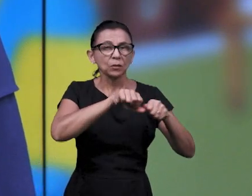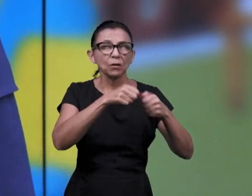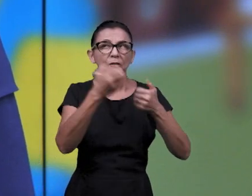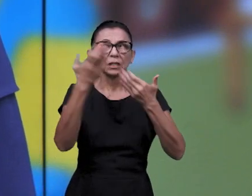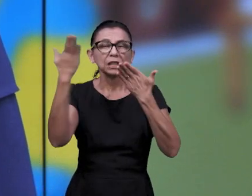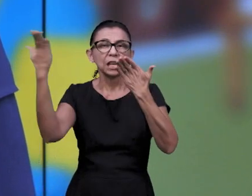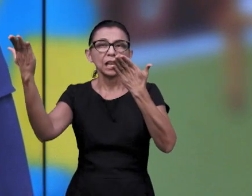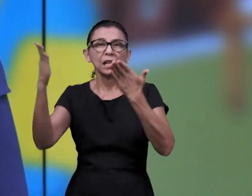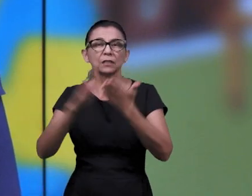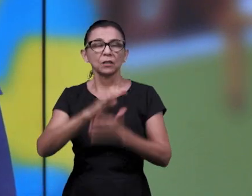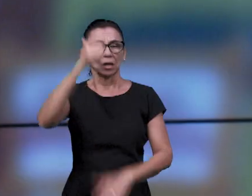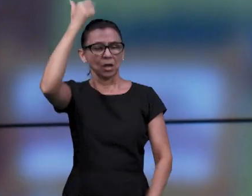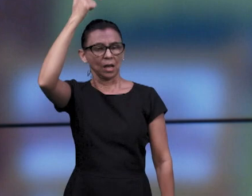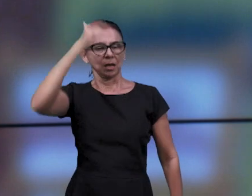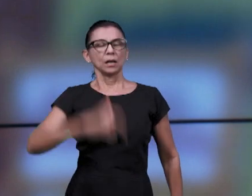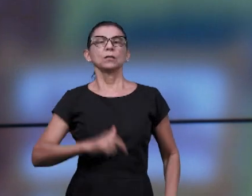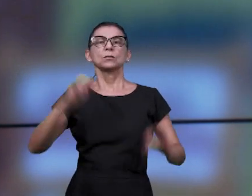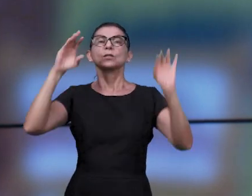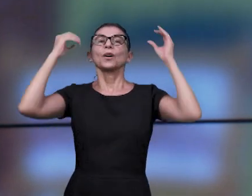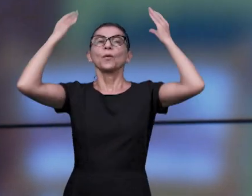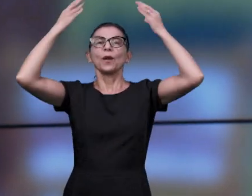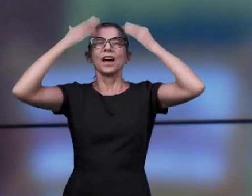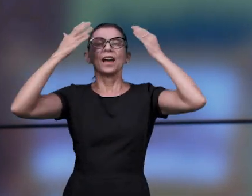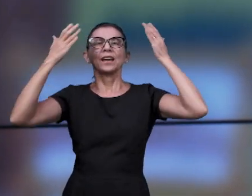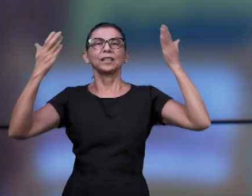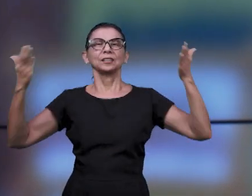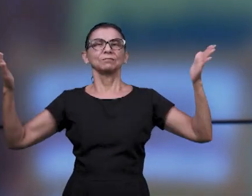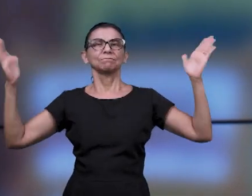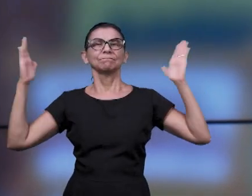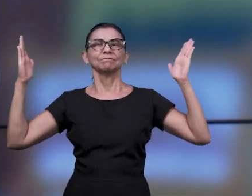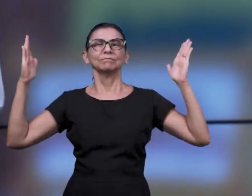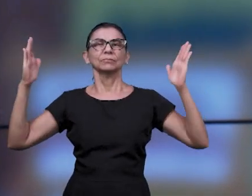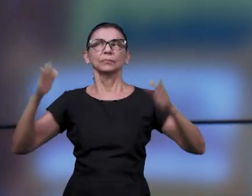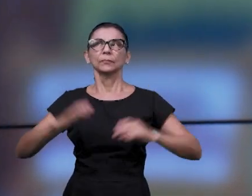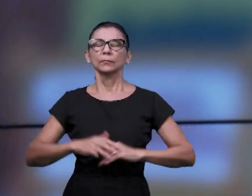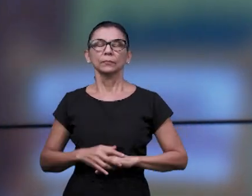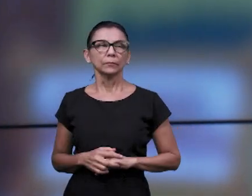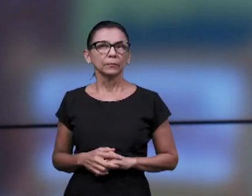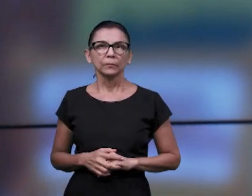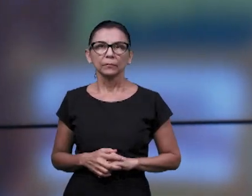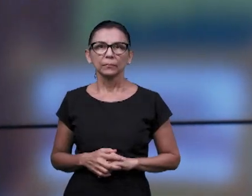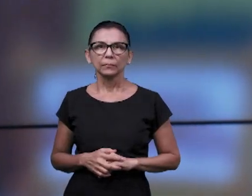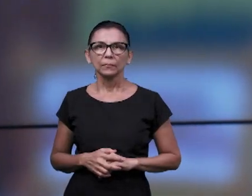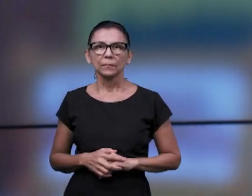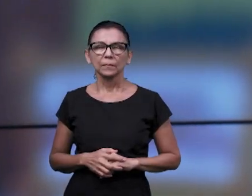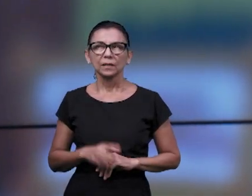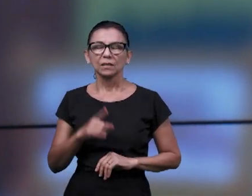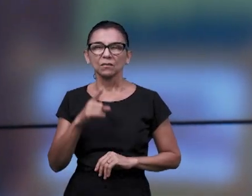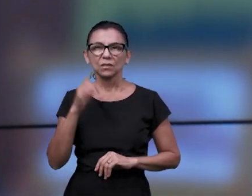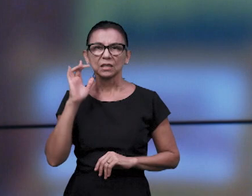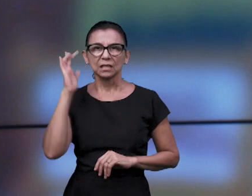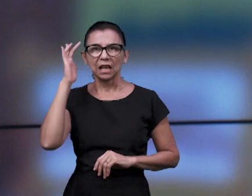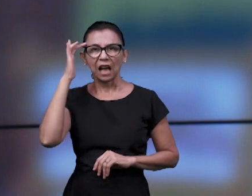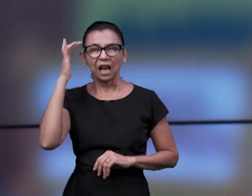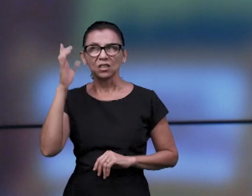s'est autodéclaré roi. Et vous pensez que Dieu était présent dans cette fête?